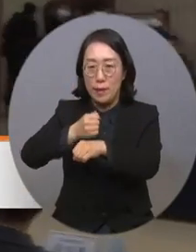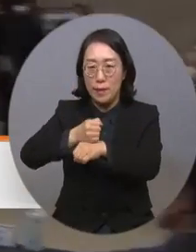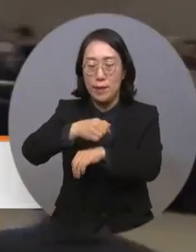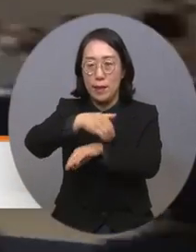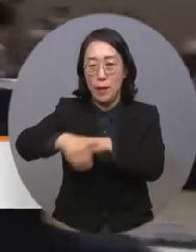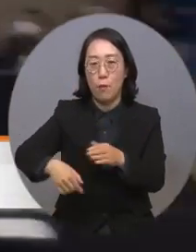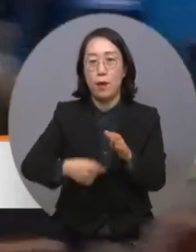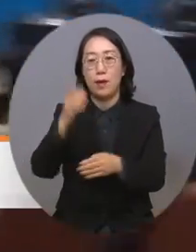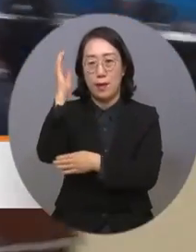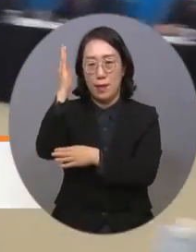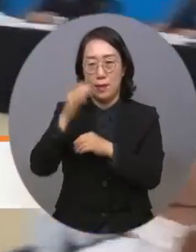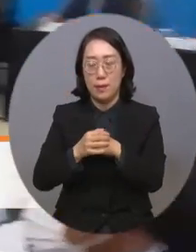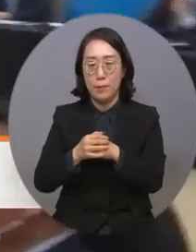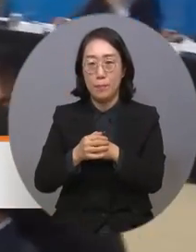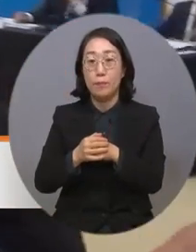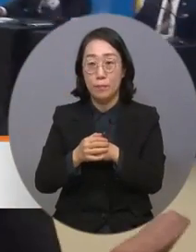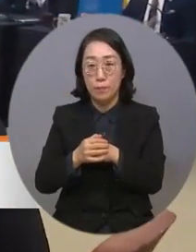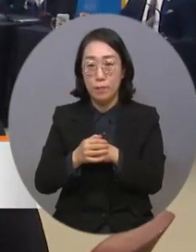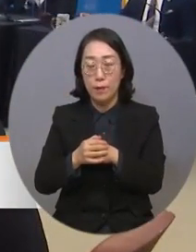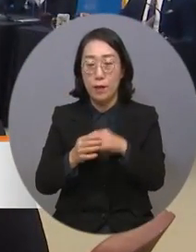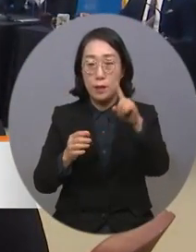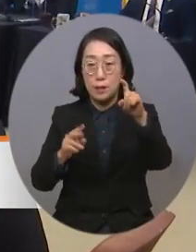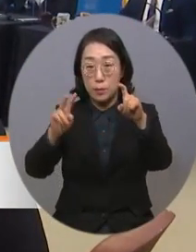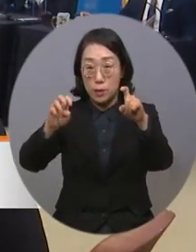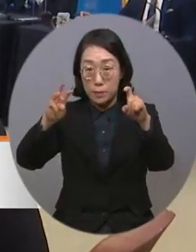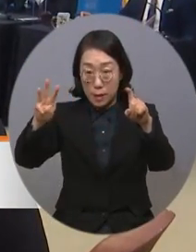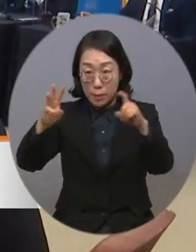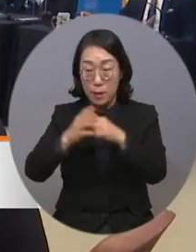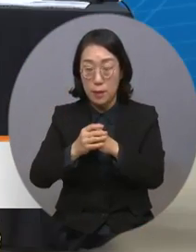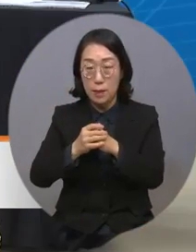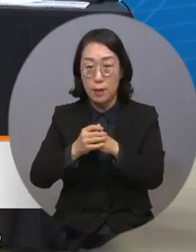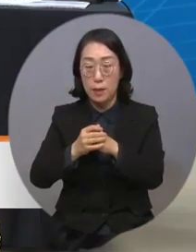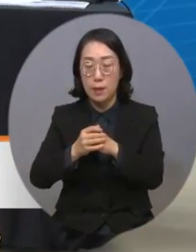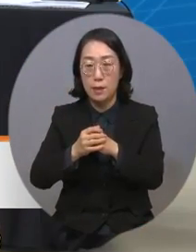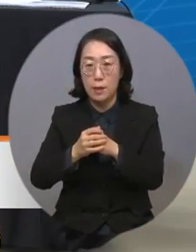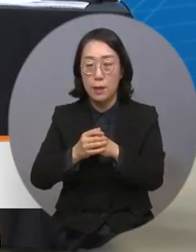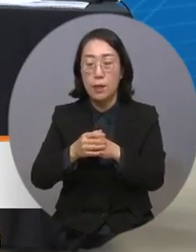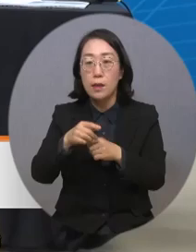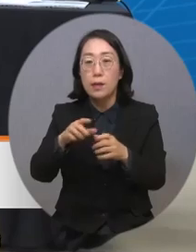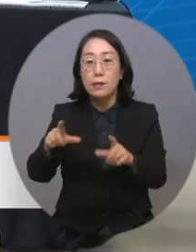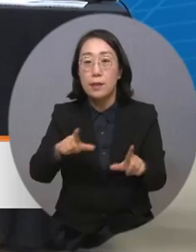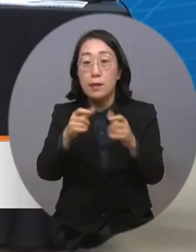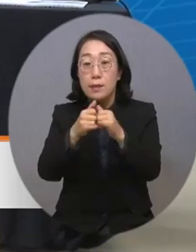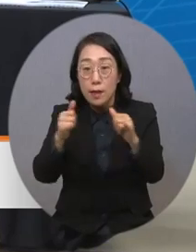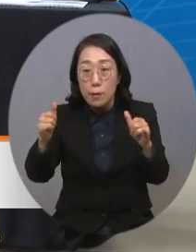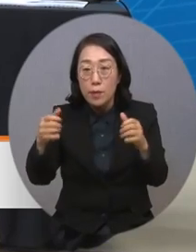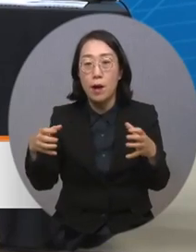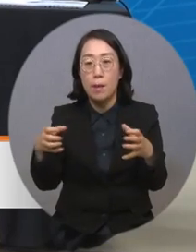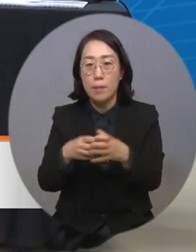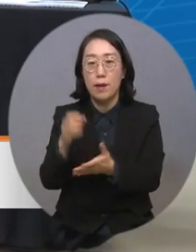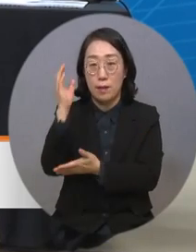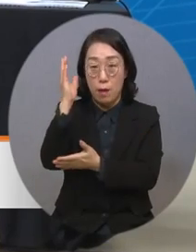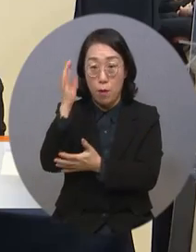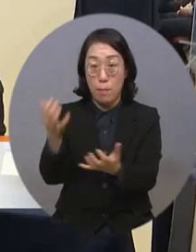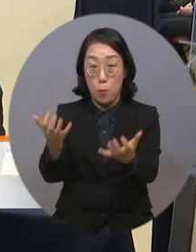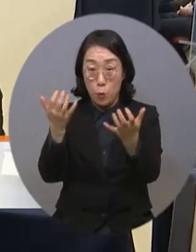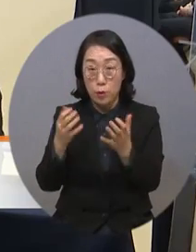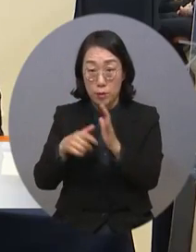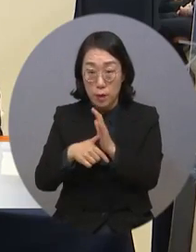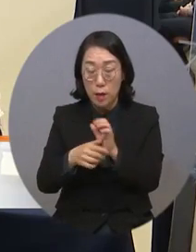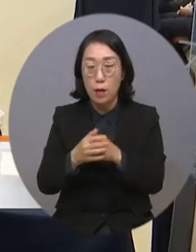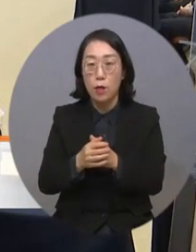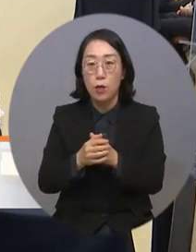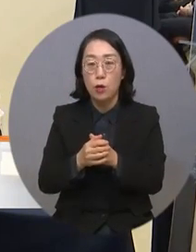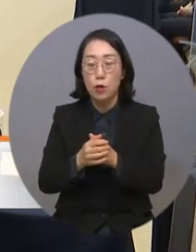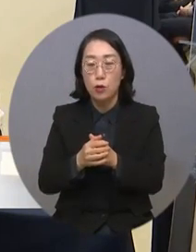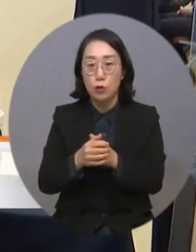김영록 전라남도지사는 지난달 23일 순천시청에서 가진 도민과의 대화의 자리에서 국가정원 1호인 순천만